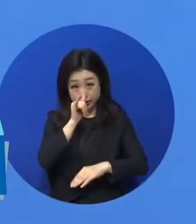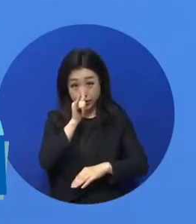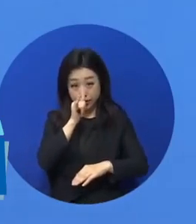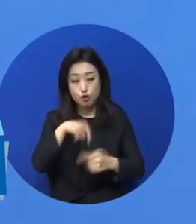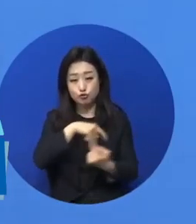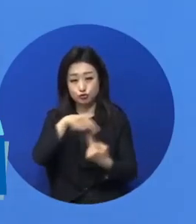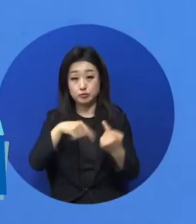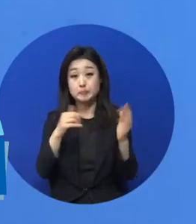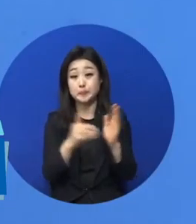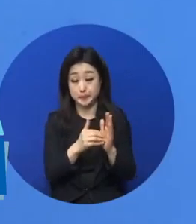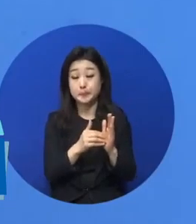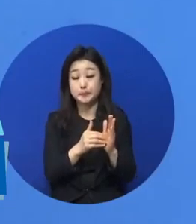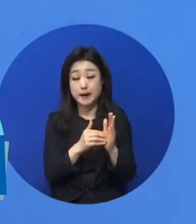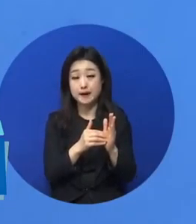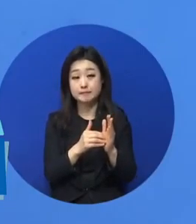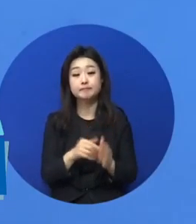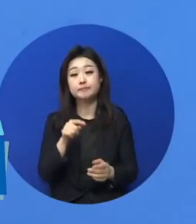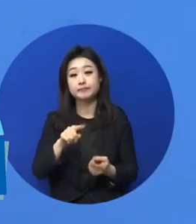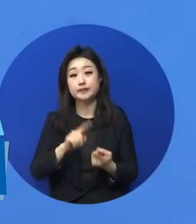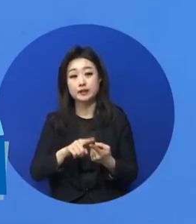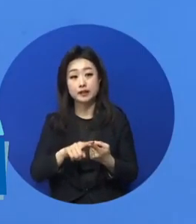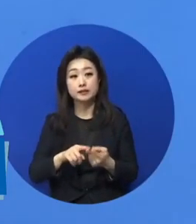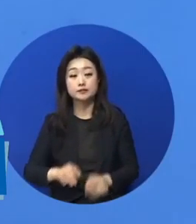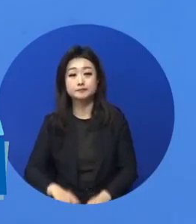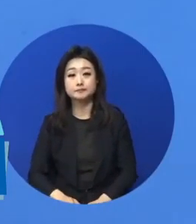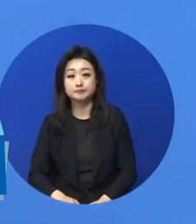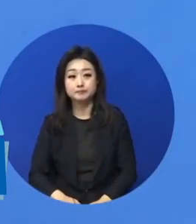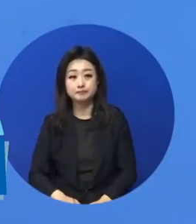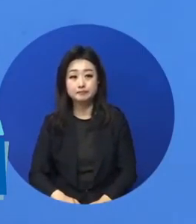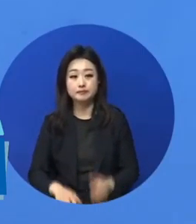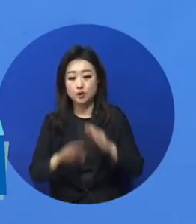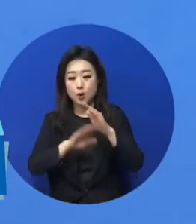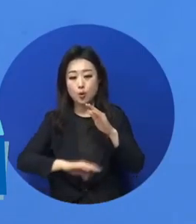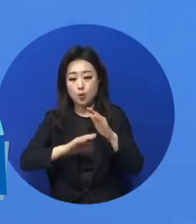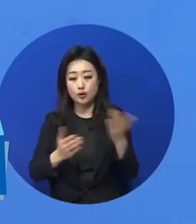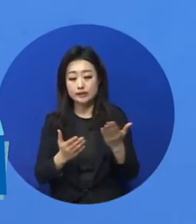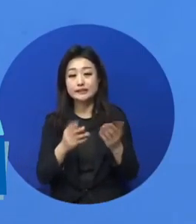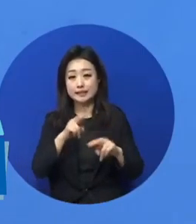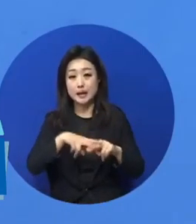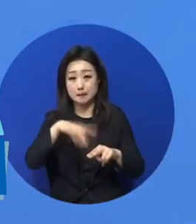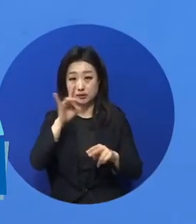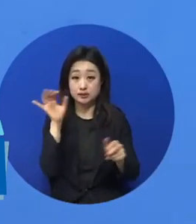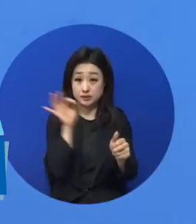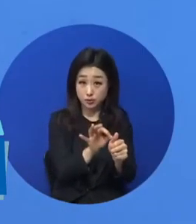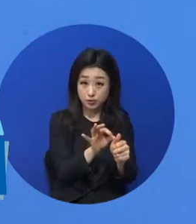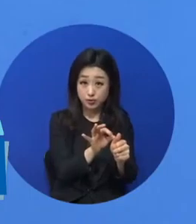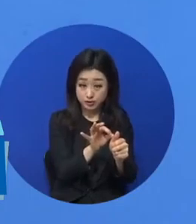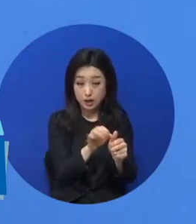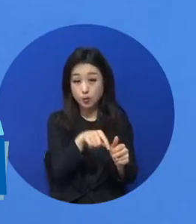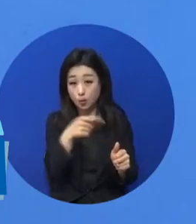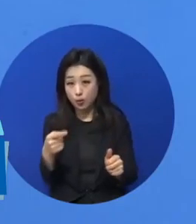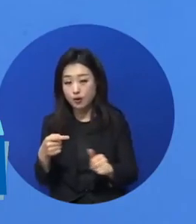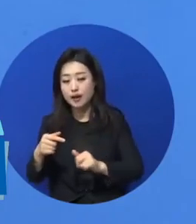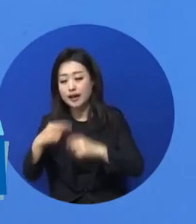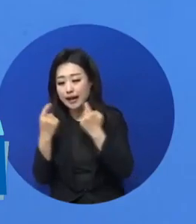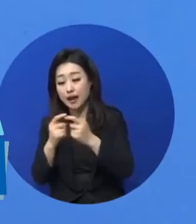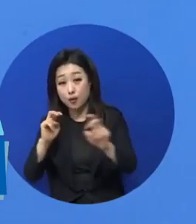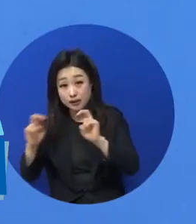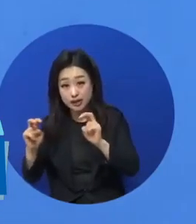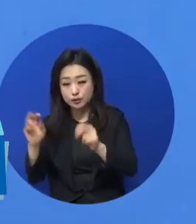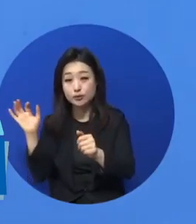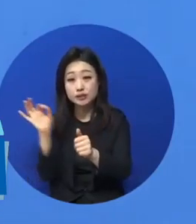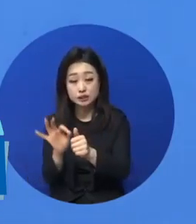했고요. 물론 그 부분이 공공기관에서 우선 적용을 했습니다만은 그 부분도 민간 영역으로 점차 확대하는 그런